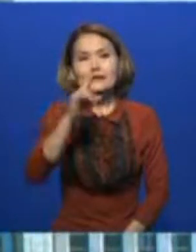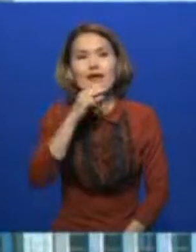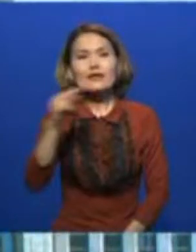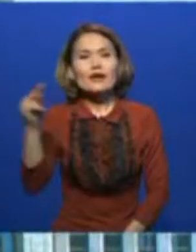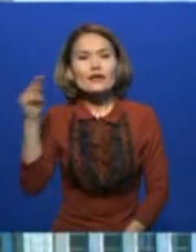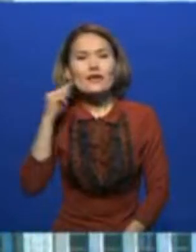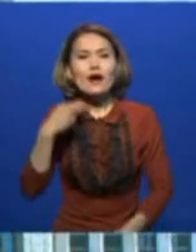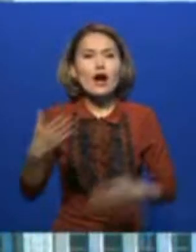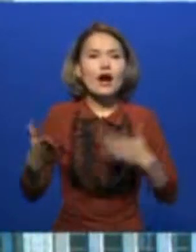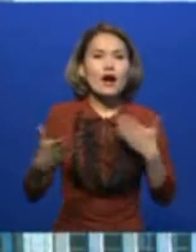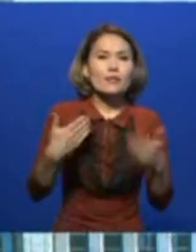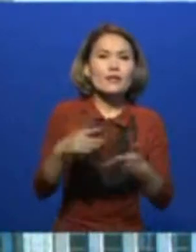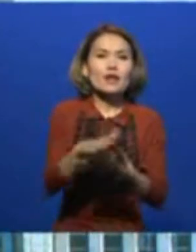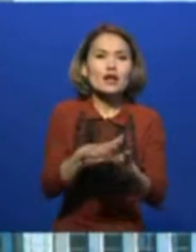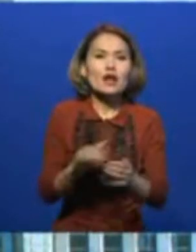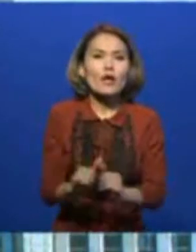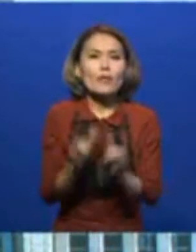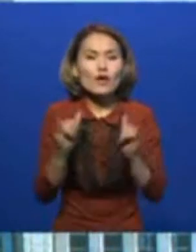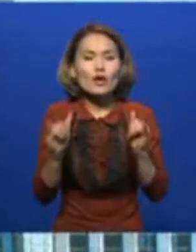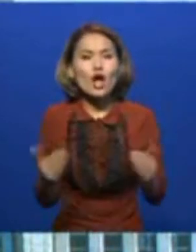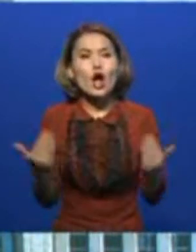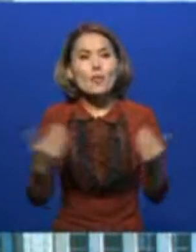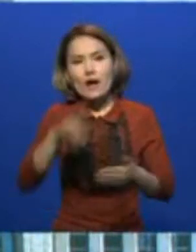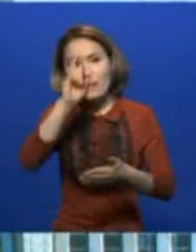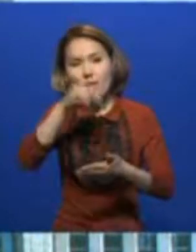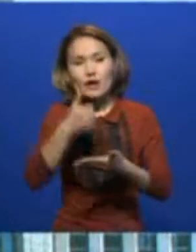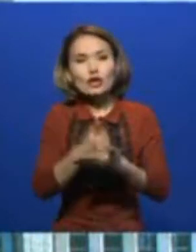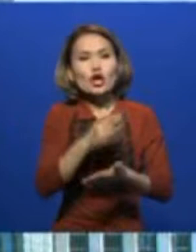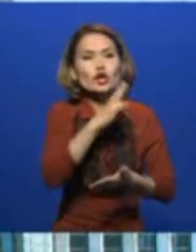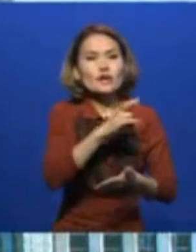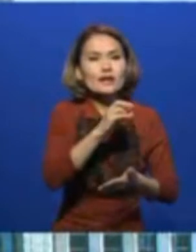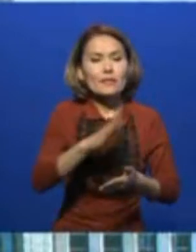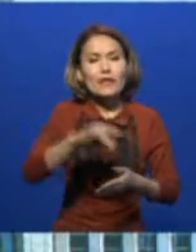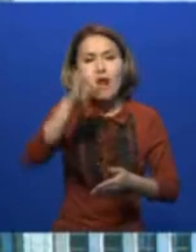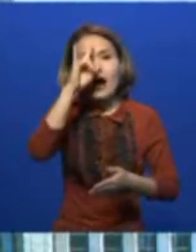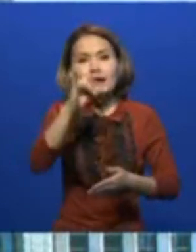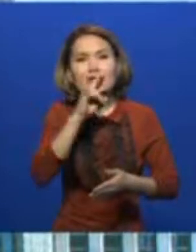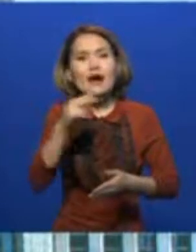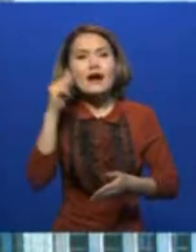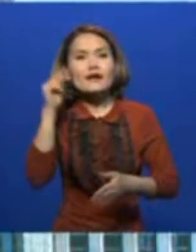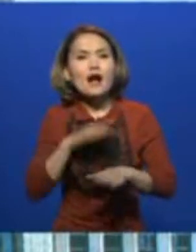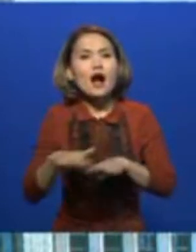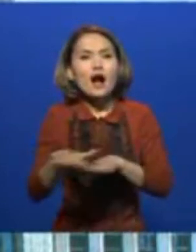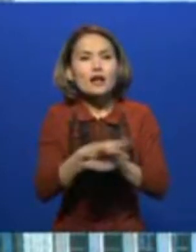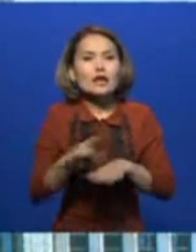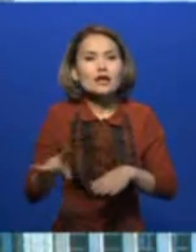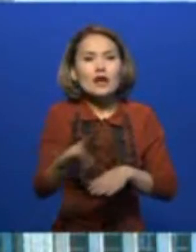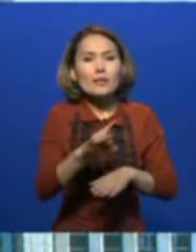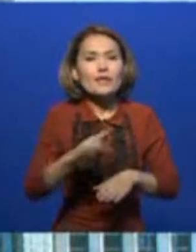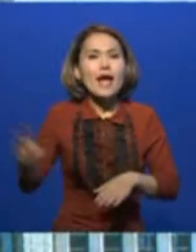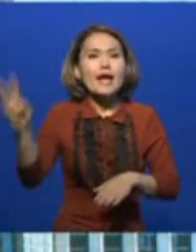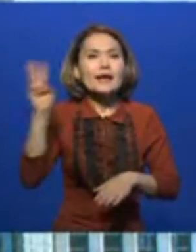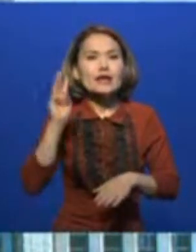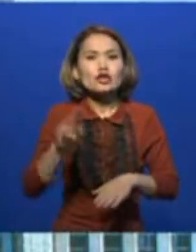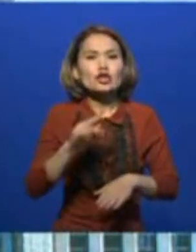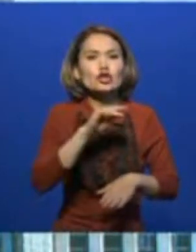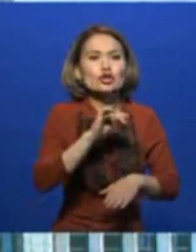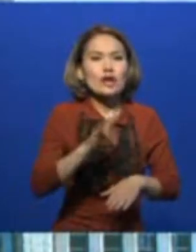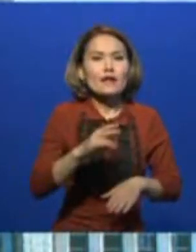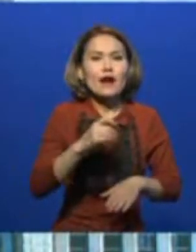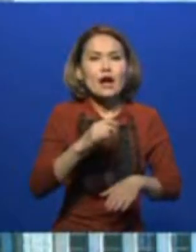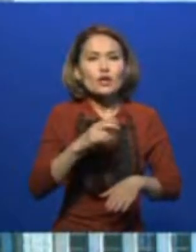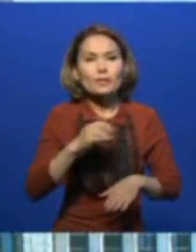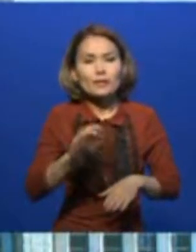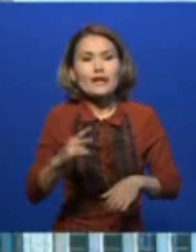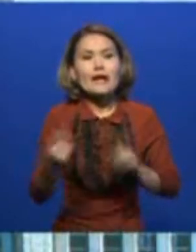Қазақстан-Қытай қарым-қатынасын одан әрі дамыту жайы бүгін мемлекет басшысының еліміздегі Қытай Халық Республикасының елшісі Чан Ханхуэймен кездесуінде сөз